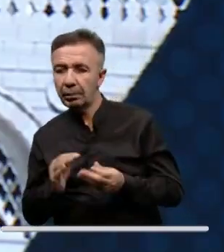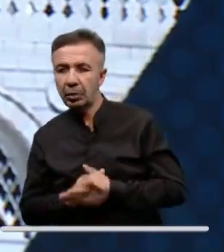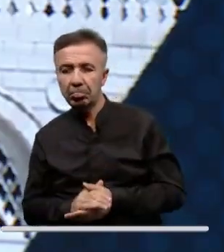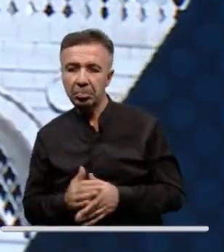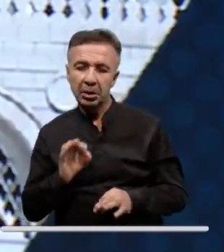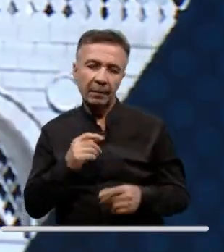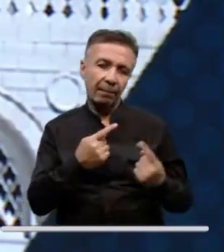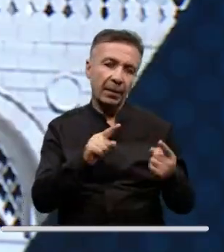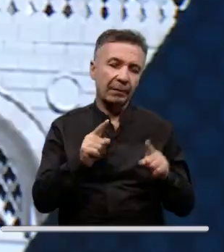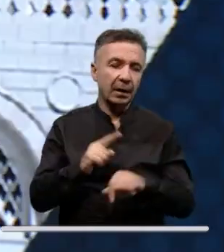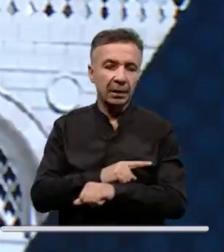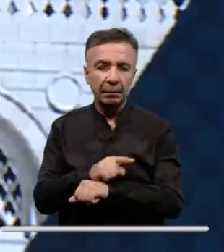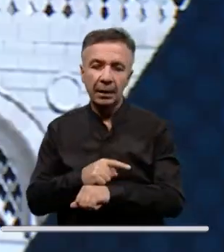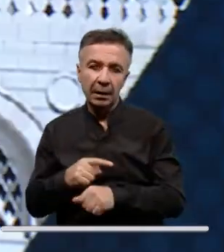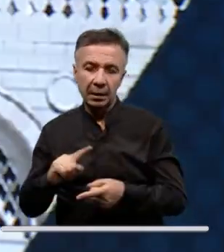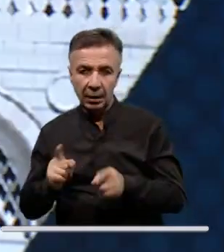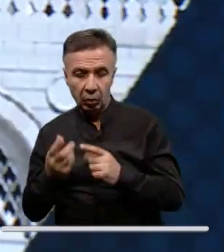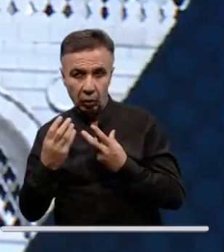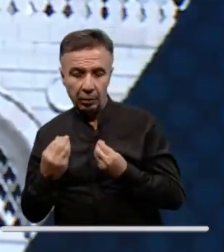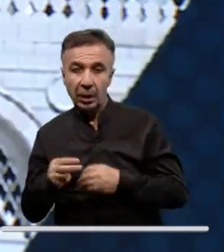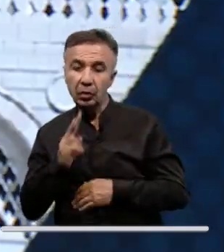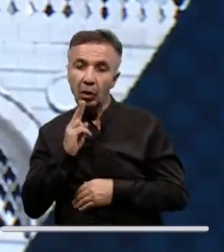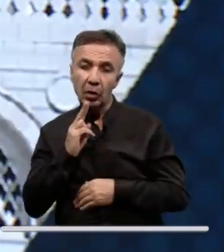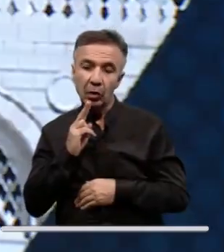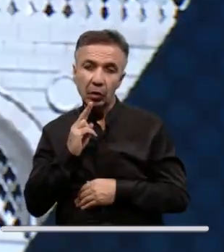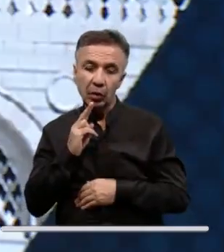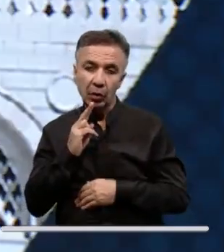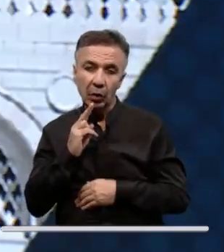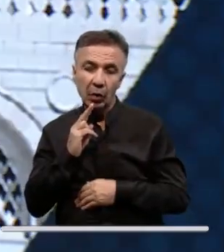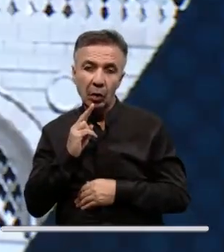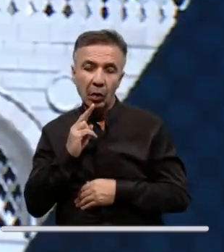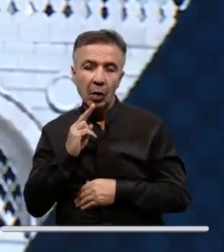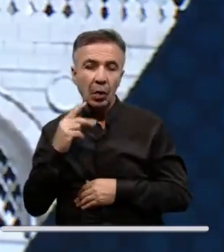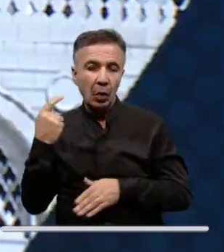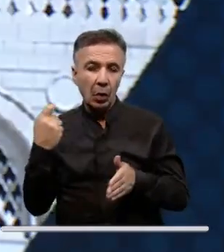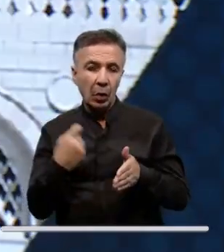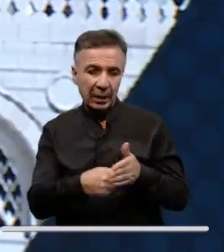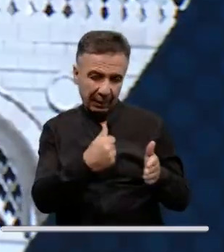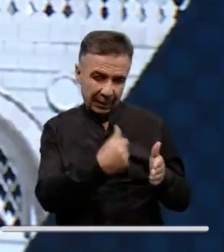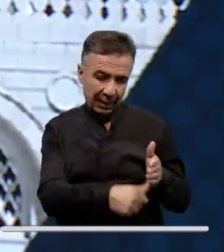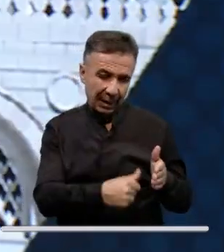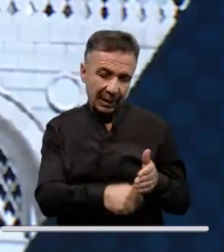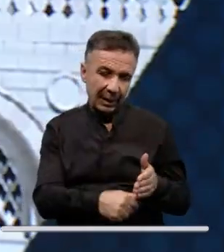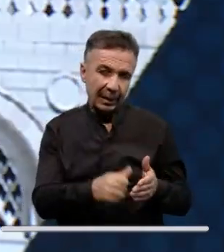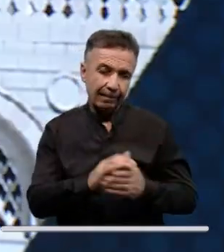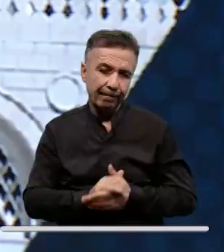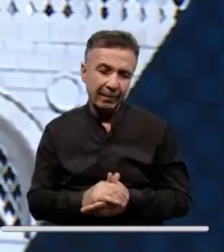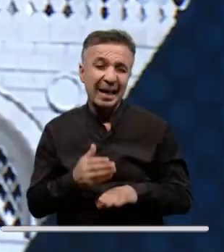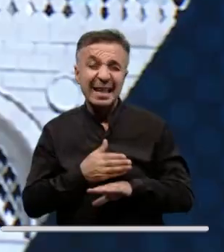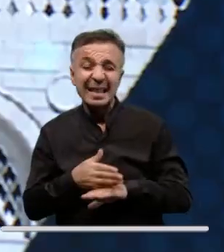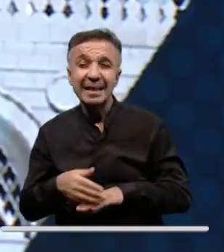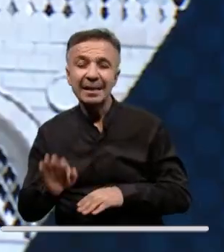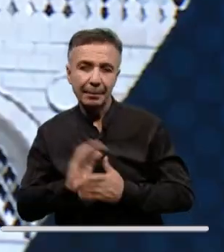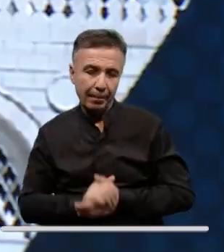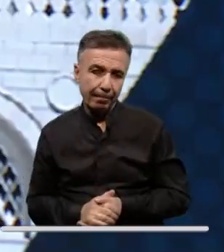zamanları tercih edebilirler Ama son ödeme tarihini herkes biliyor sakın son ödeme tarihini geçirmeyelim